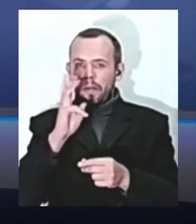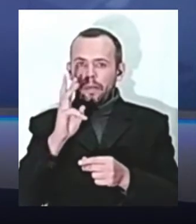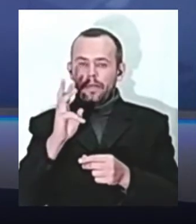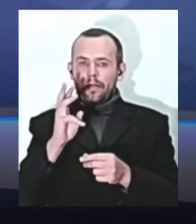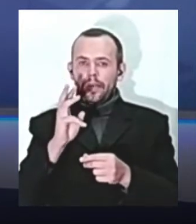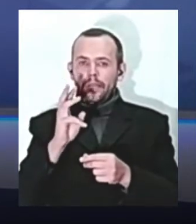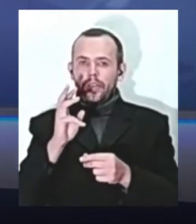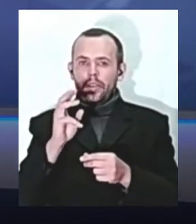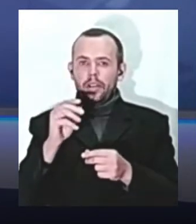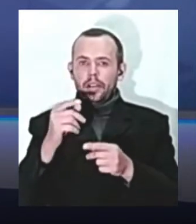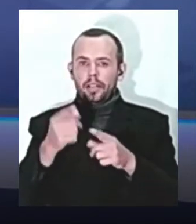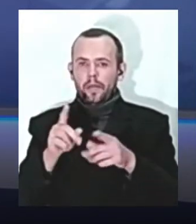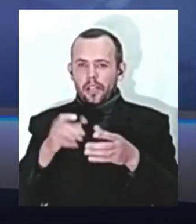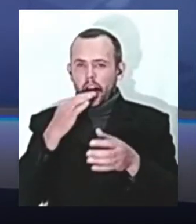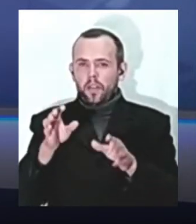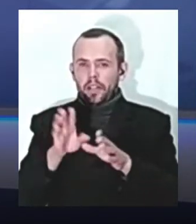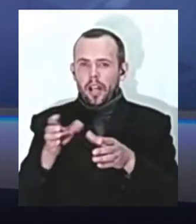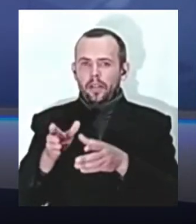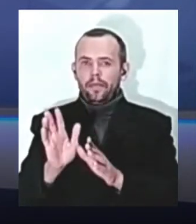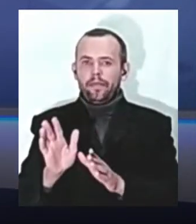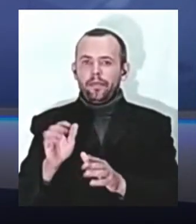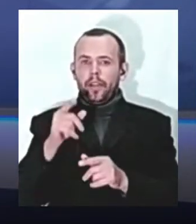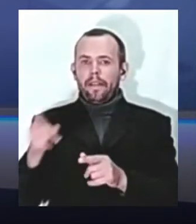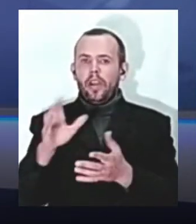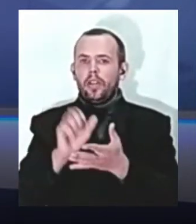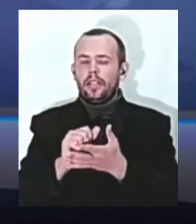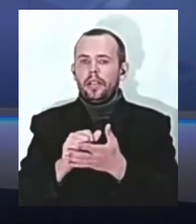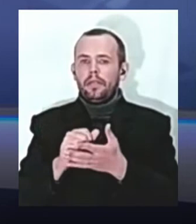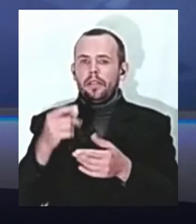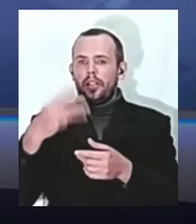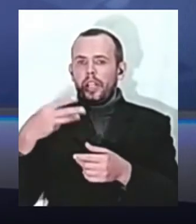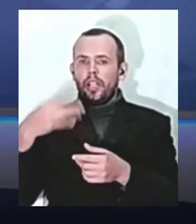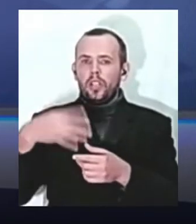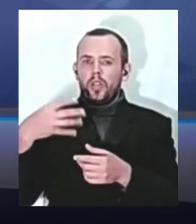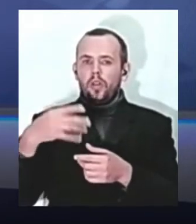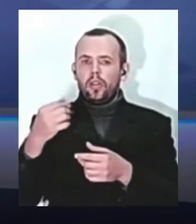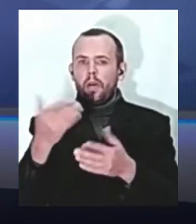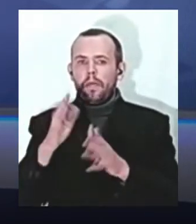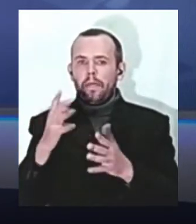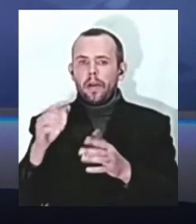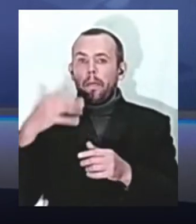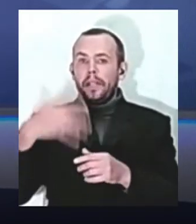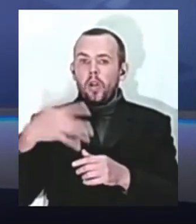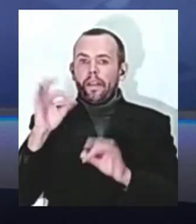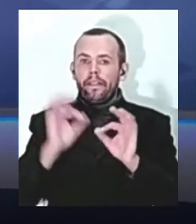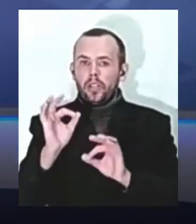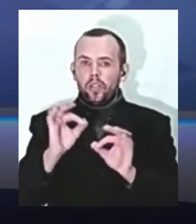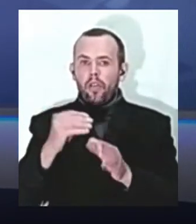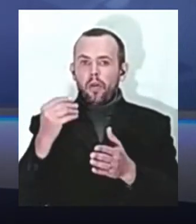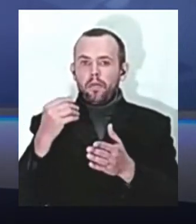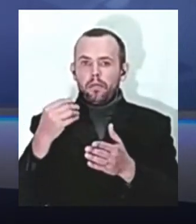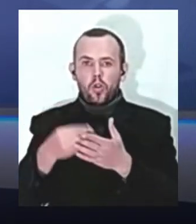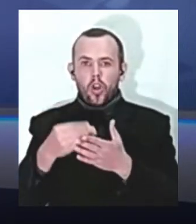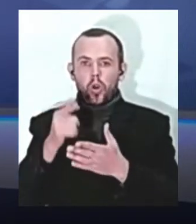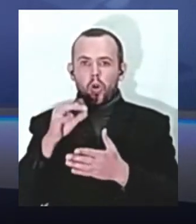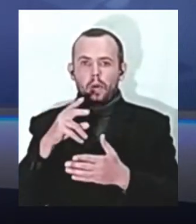сільсовєті, скажімо так, да, він займає там 30-40, а в окремих випадків 50% бюджету громади. Ну це ж